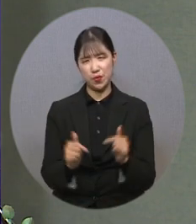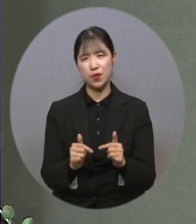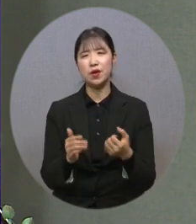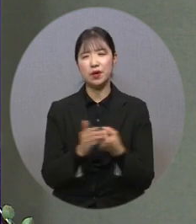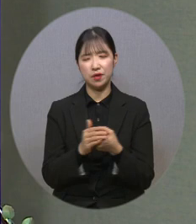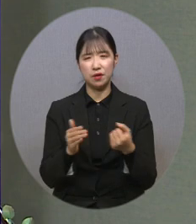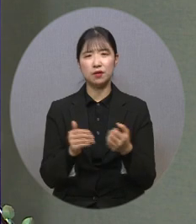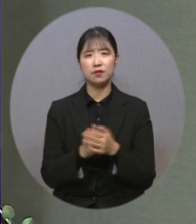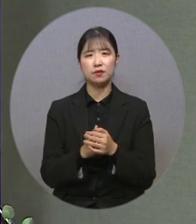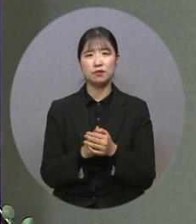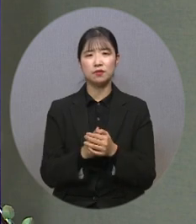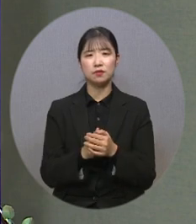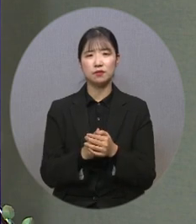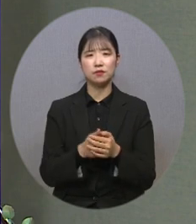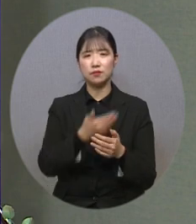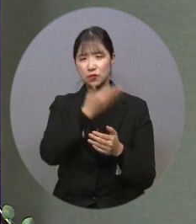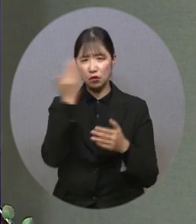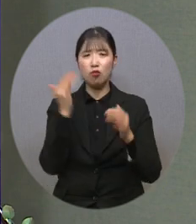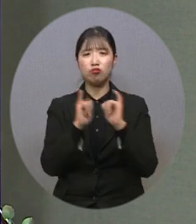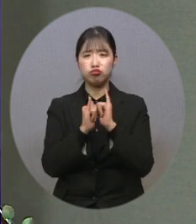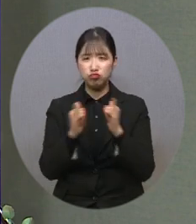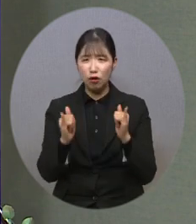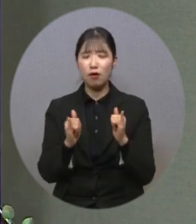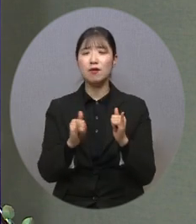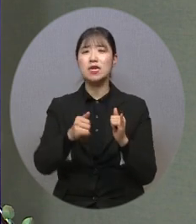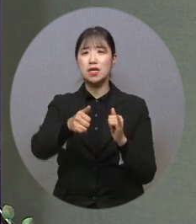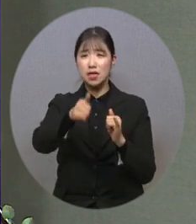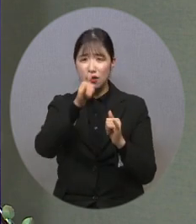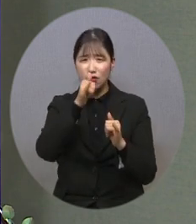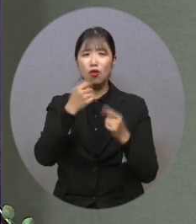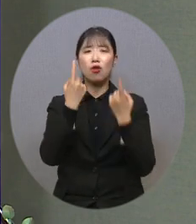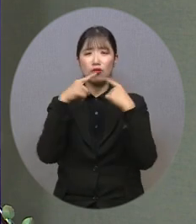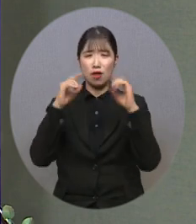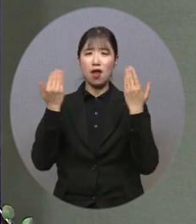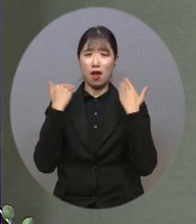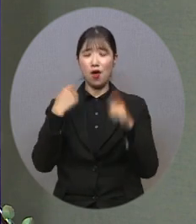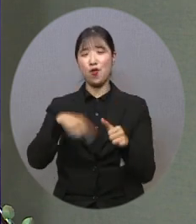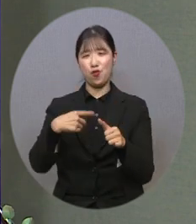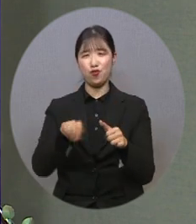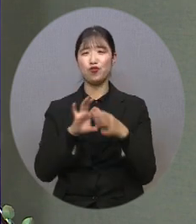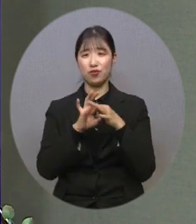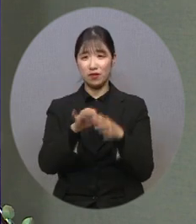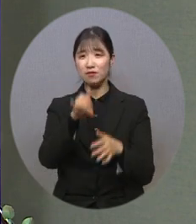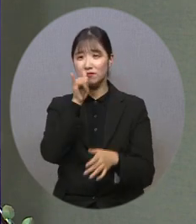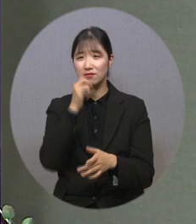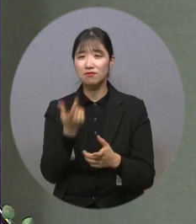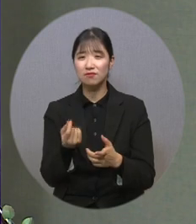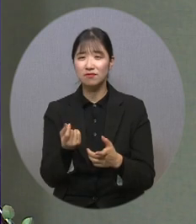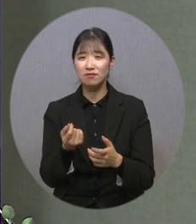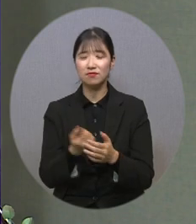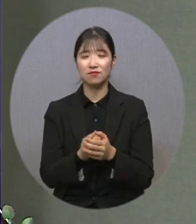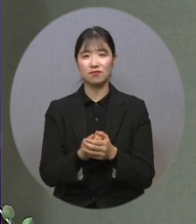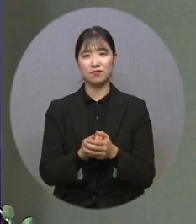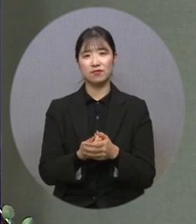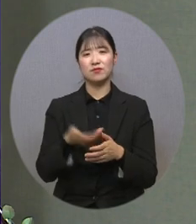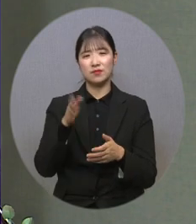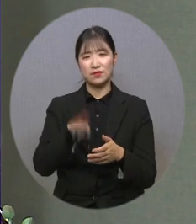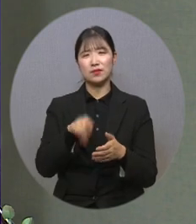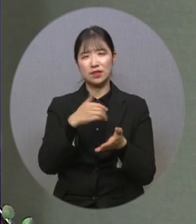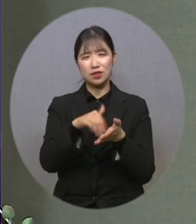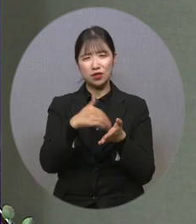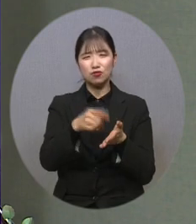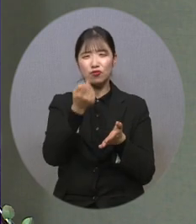가지고 뭐 젊은이들이 있어야 뭐 대학 그렇습니다. 교육을 네. 진행할 거 아니겠습니까? 근데 그나마 그 적은